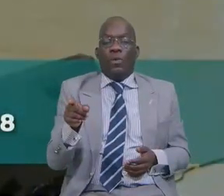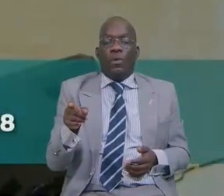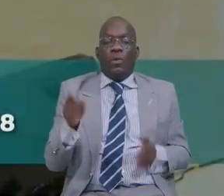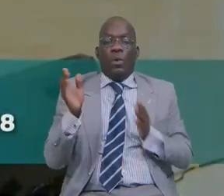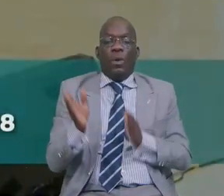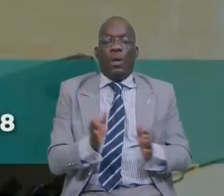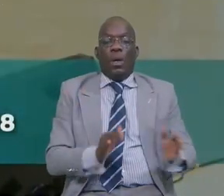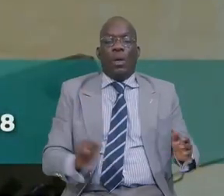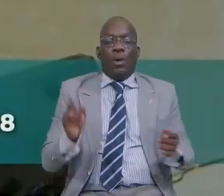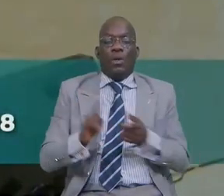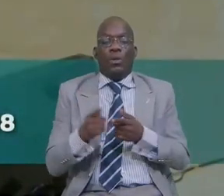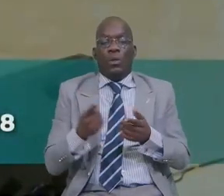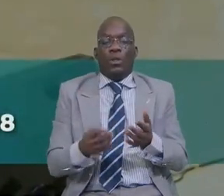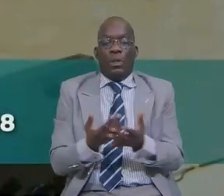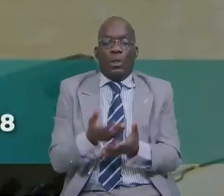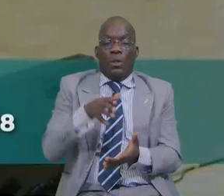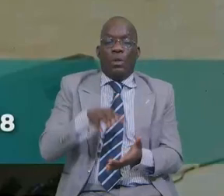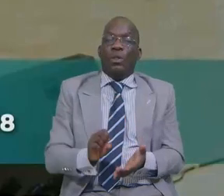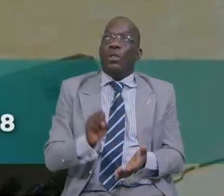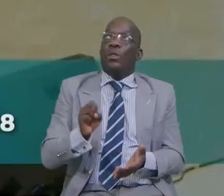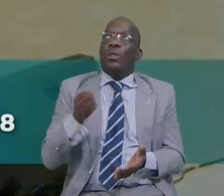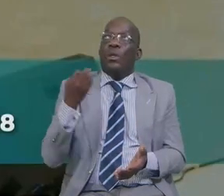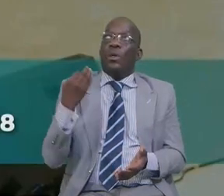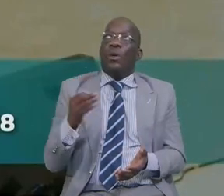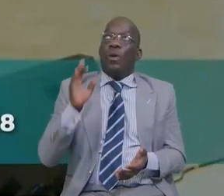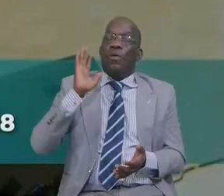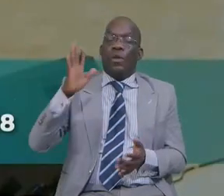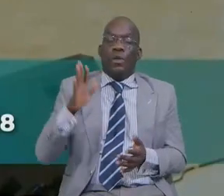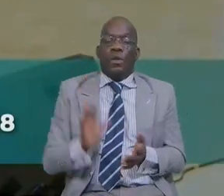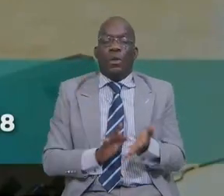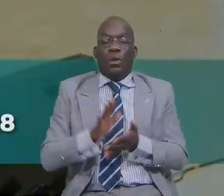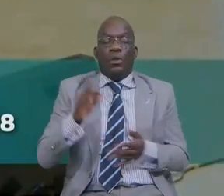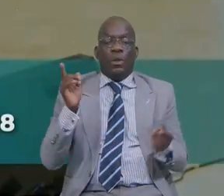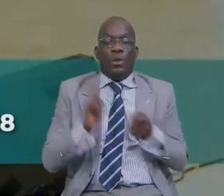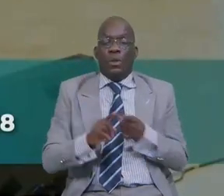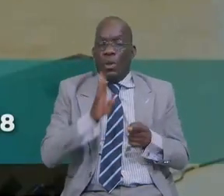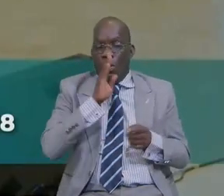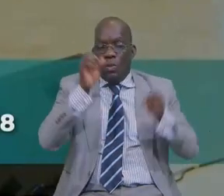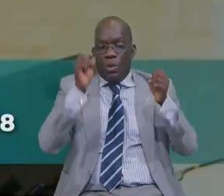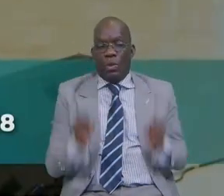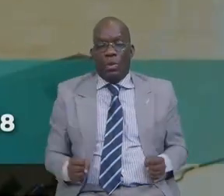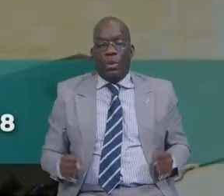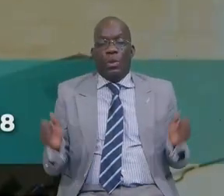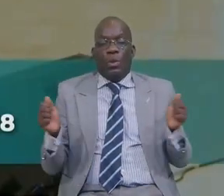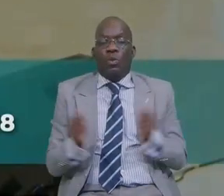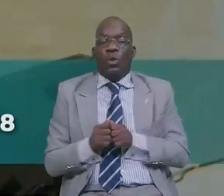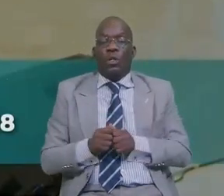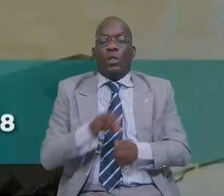Afin qu'il vous donne, selon la richesse de sa gloire, d'être puissamment